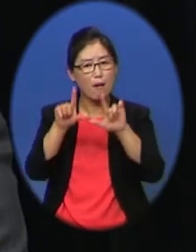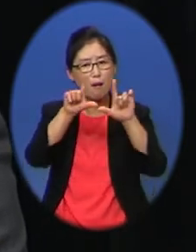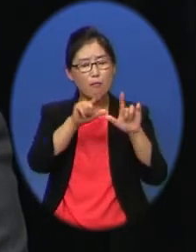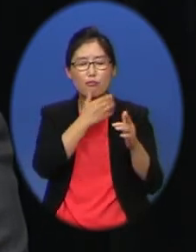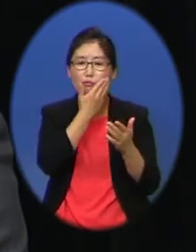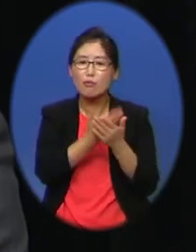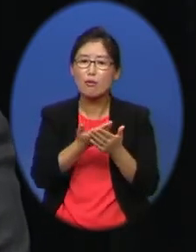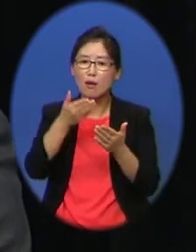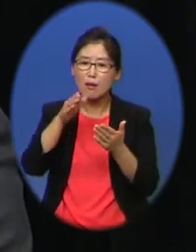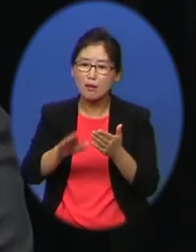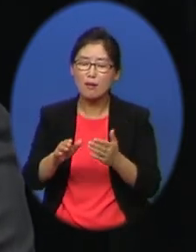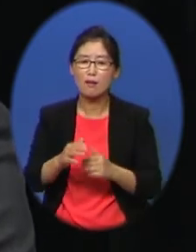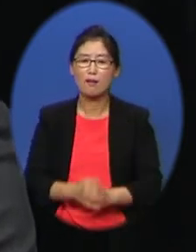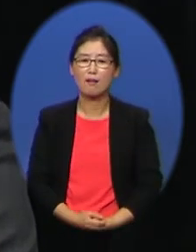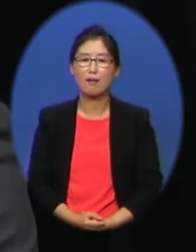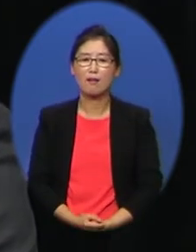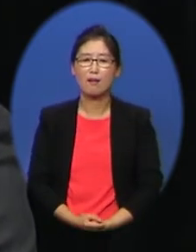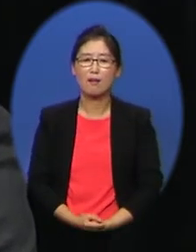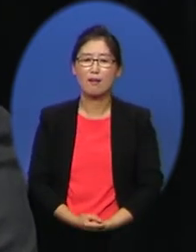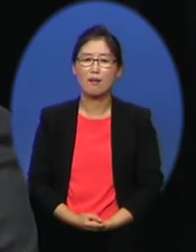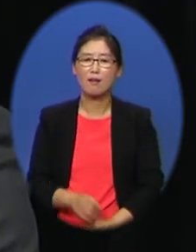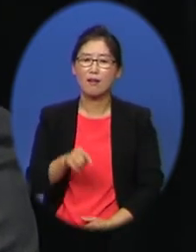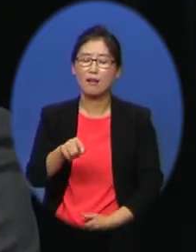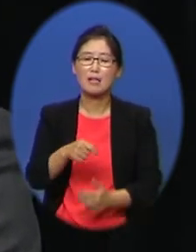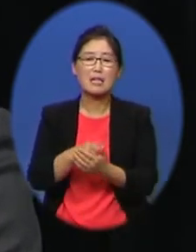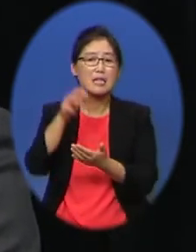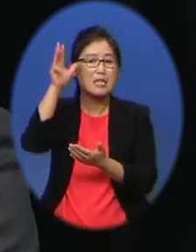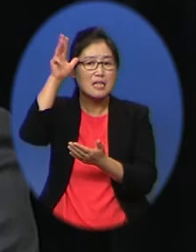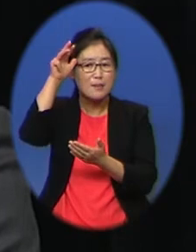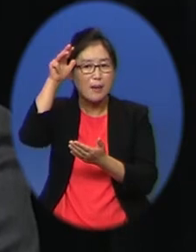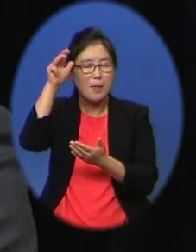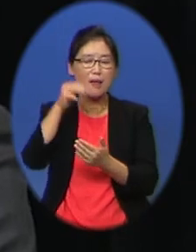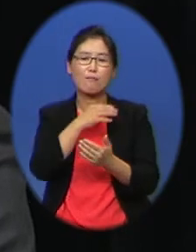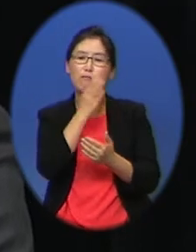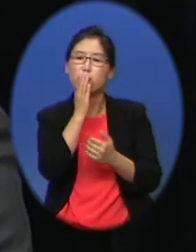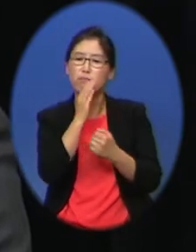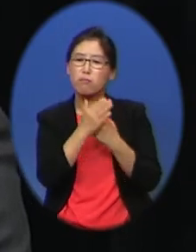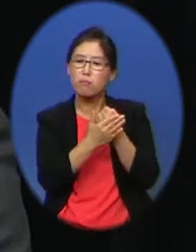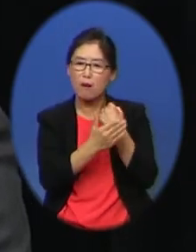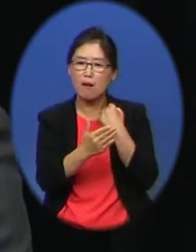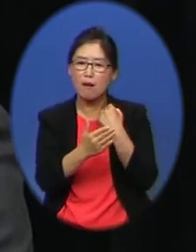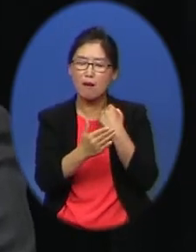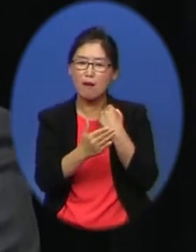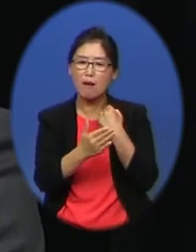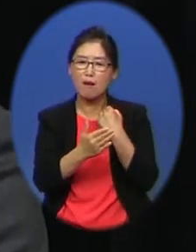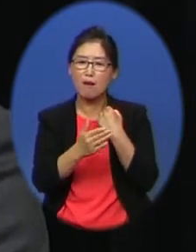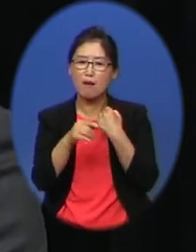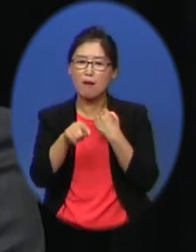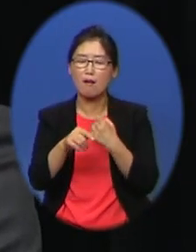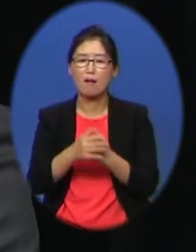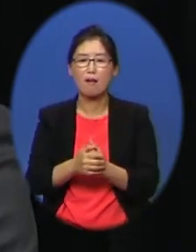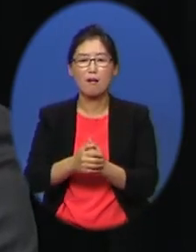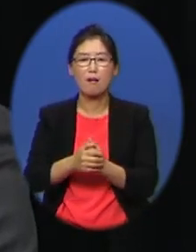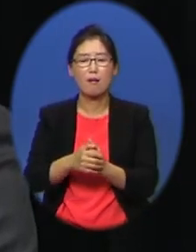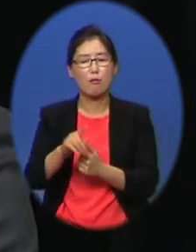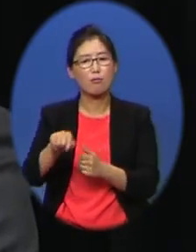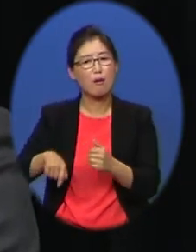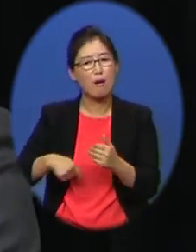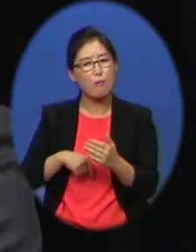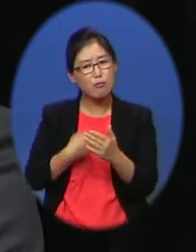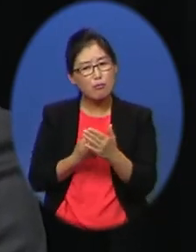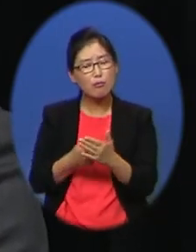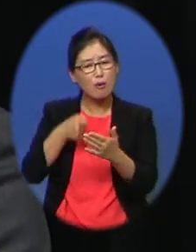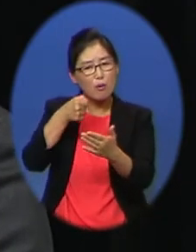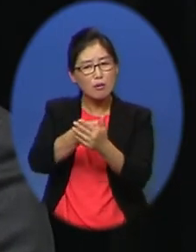결정하고 살아온 고령자분들이 단지 고령 그리고 치매에 걸렸다는 이유만으로 스스로 결정할 수 있는 영역에